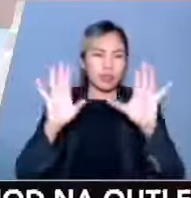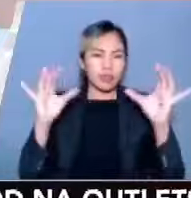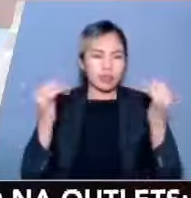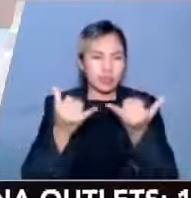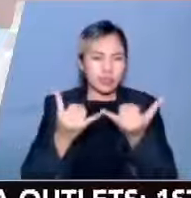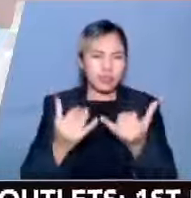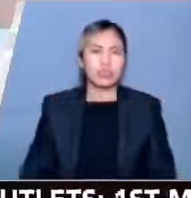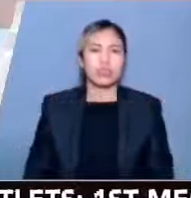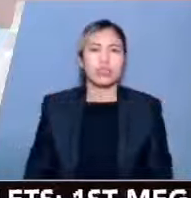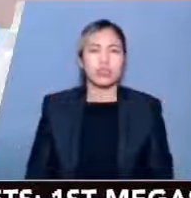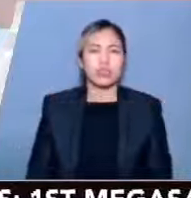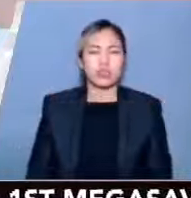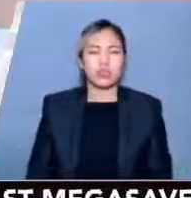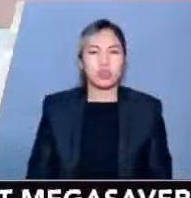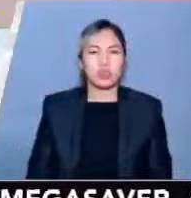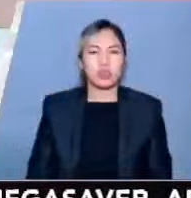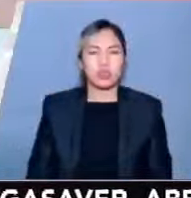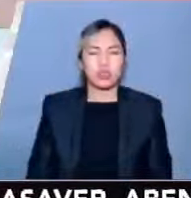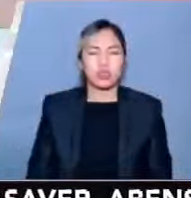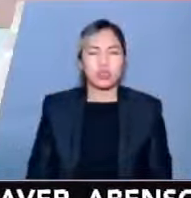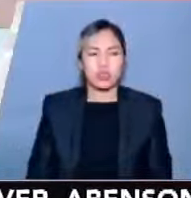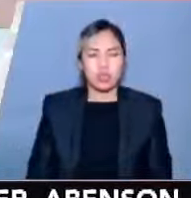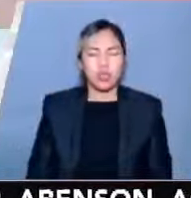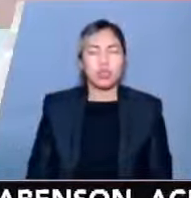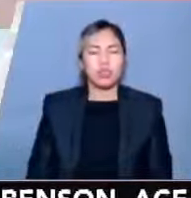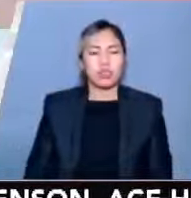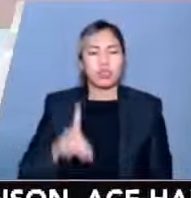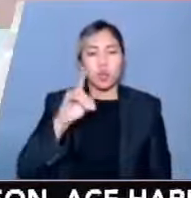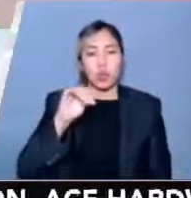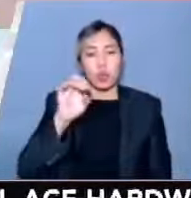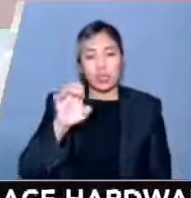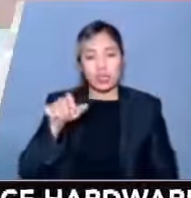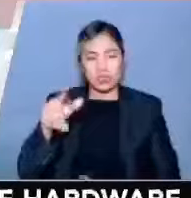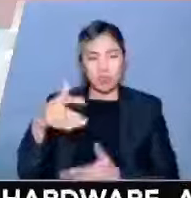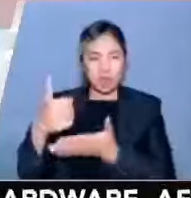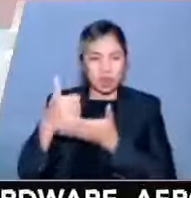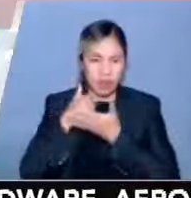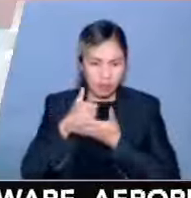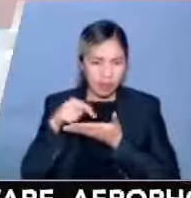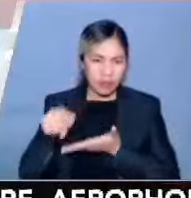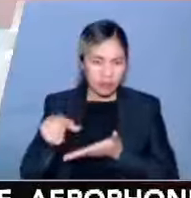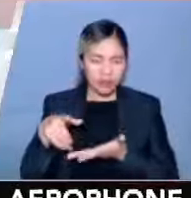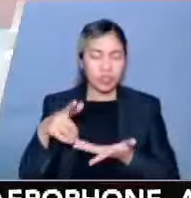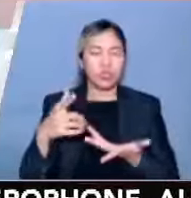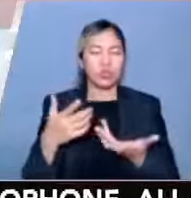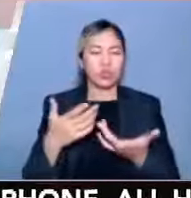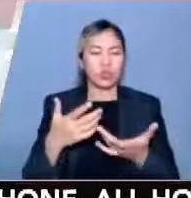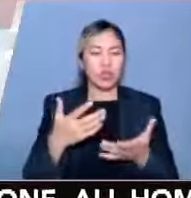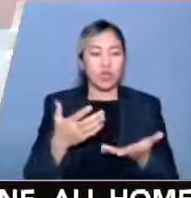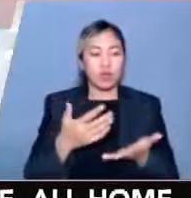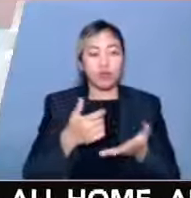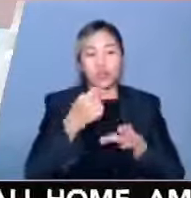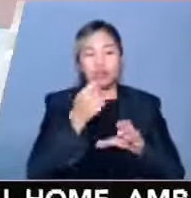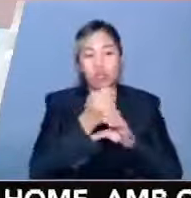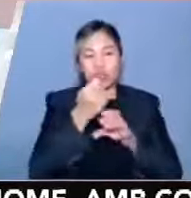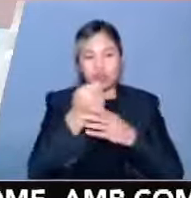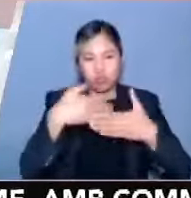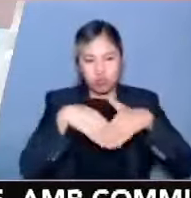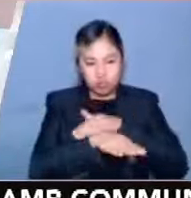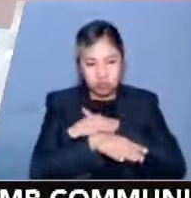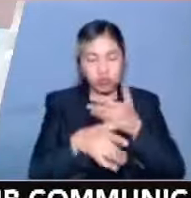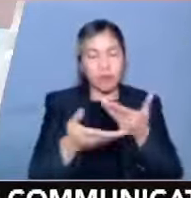is facilitated by the DOE po ay makaraan ng unhampered dahil para po hindi magkaroon ng shortage doon.